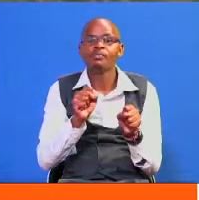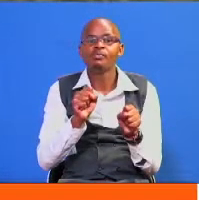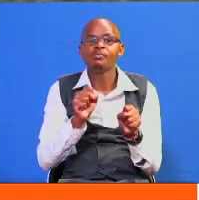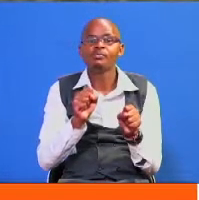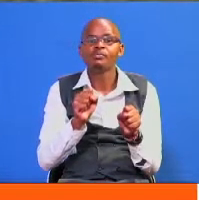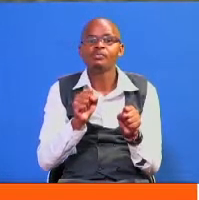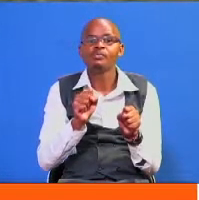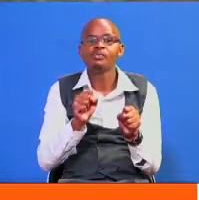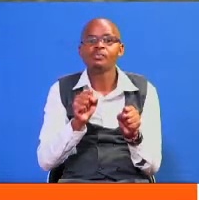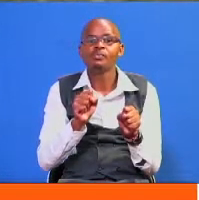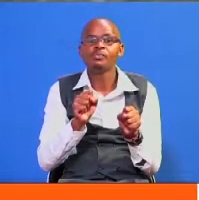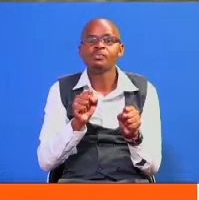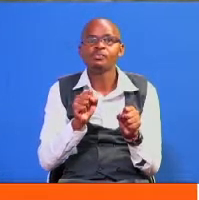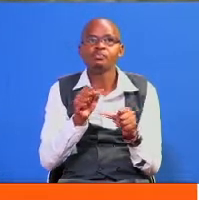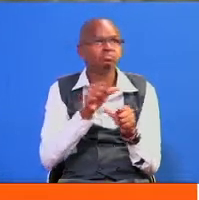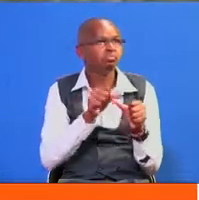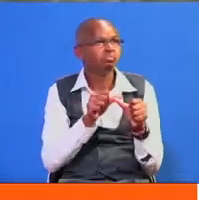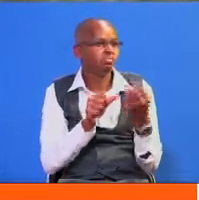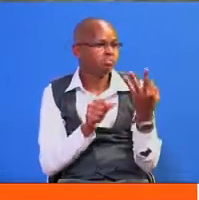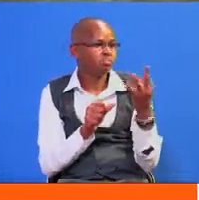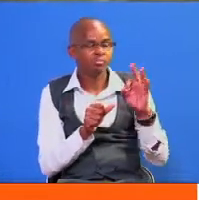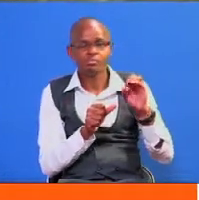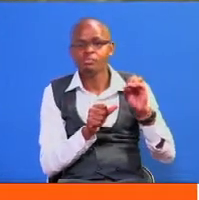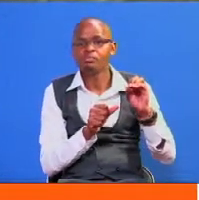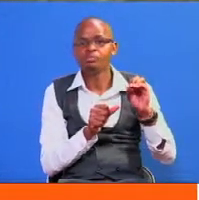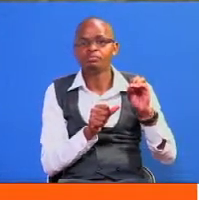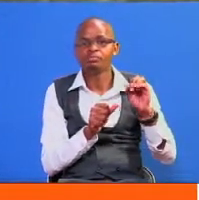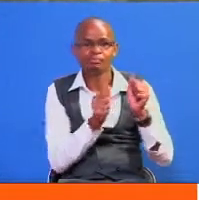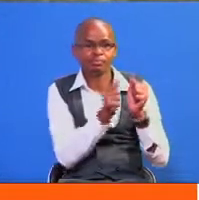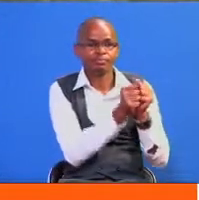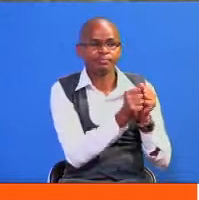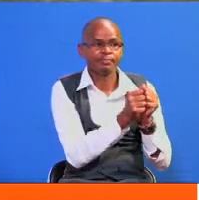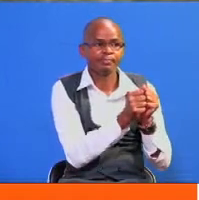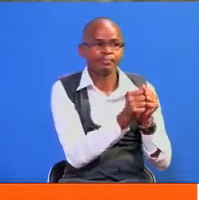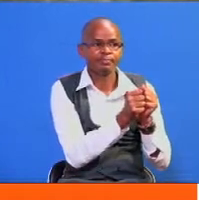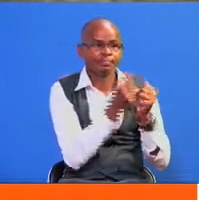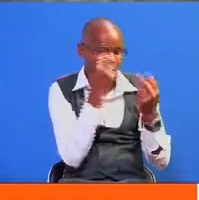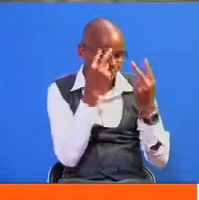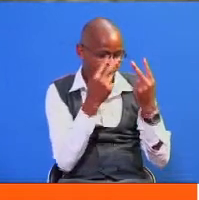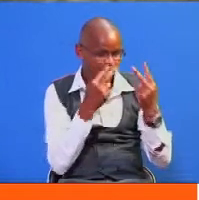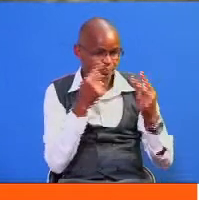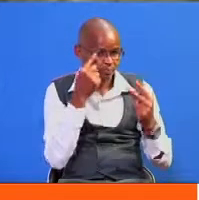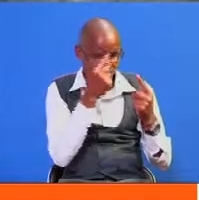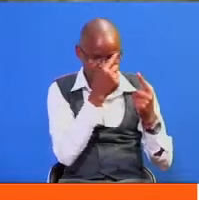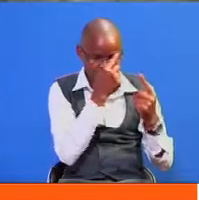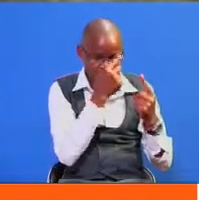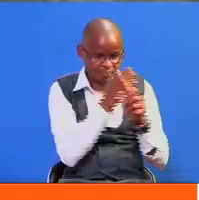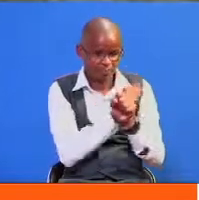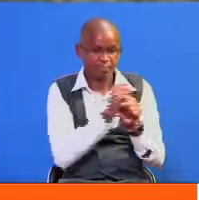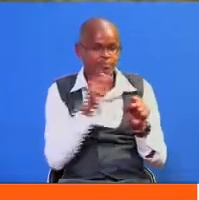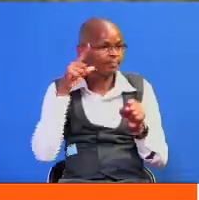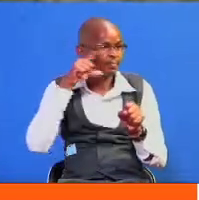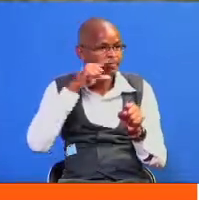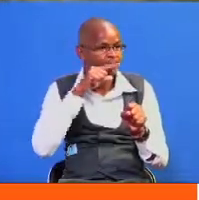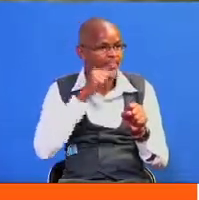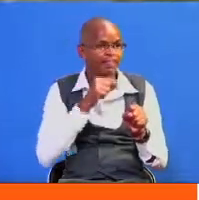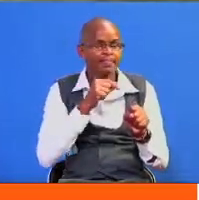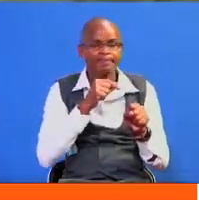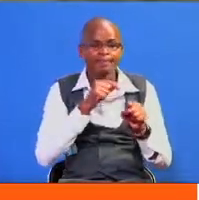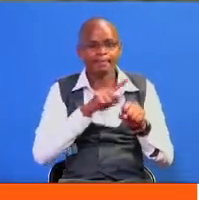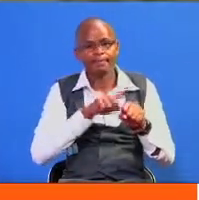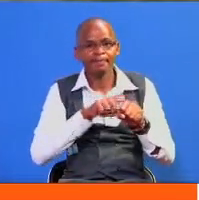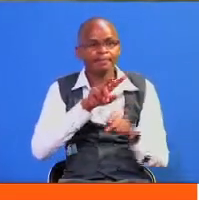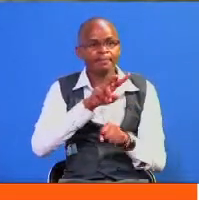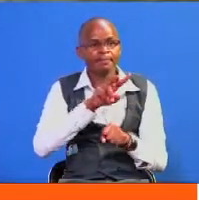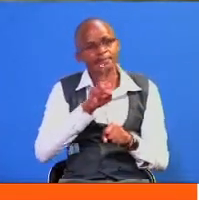Walikuwa around 30, 10 ndio nimewaona na macho alafu nikawa rescue. Kichaka ni 22